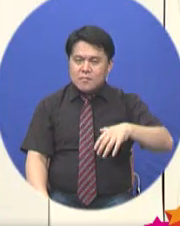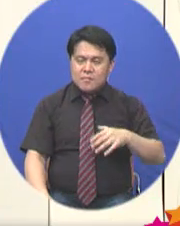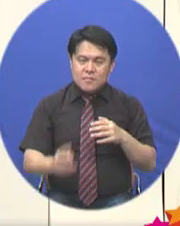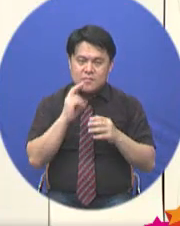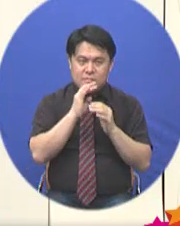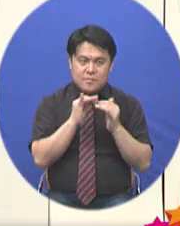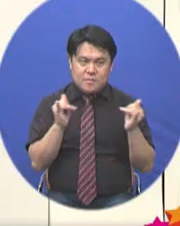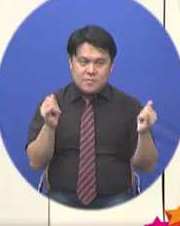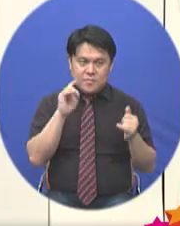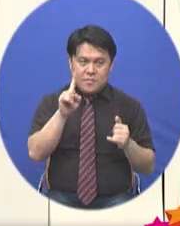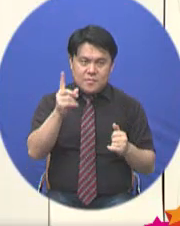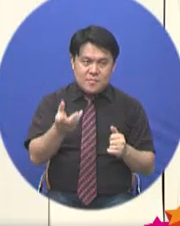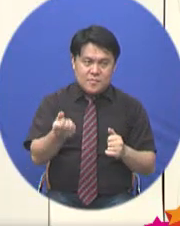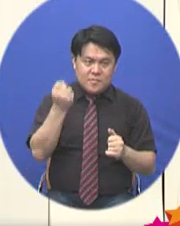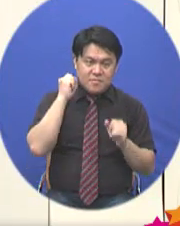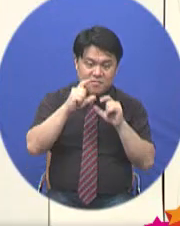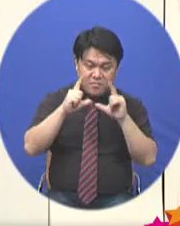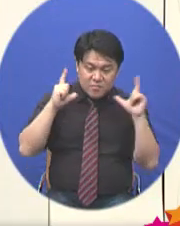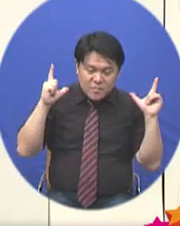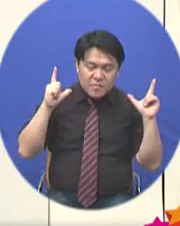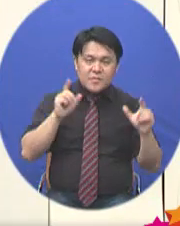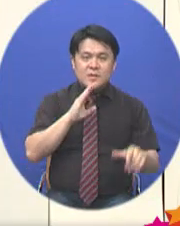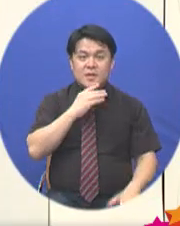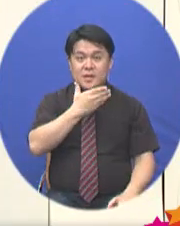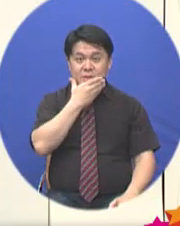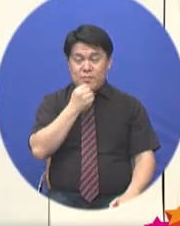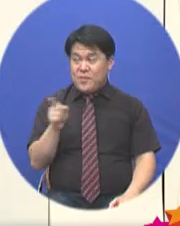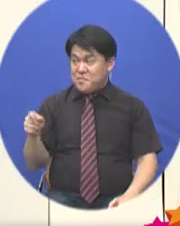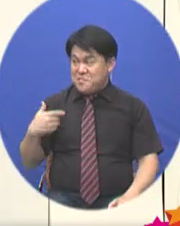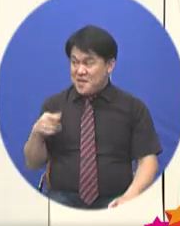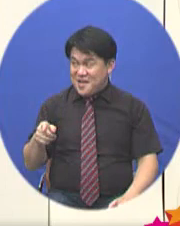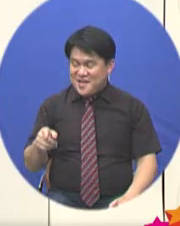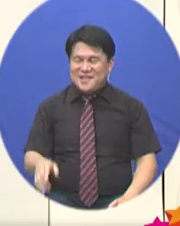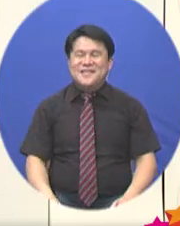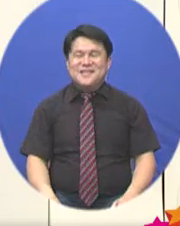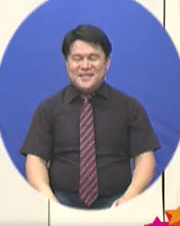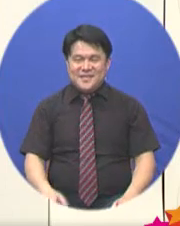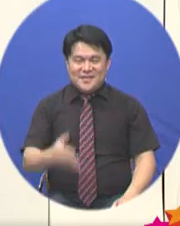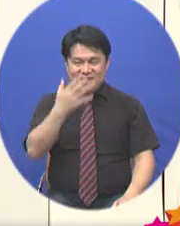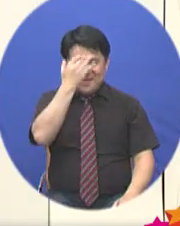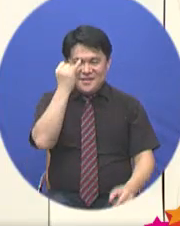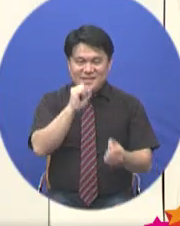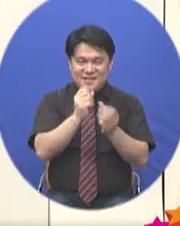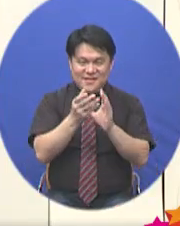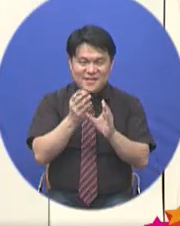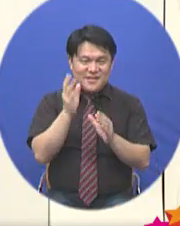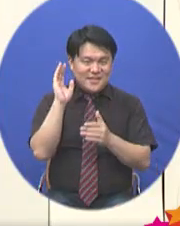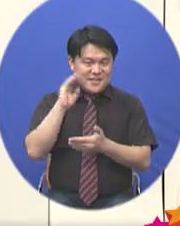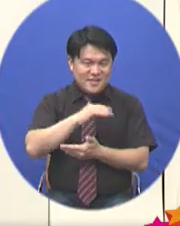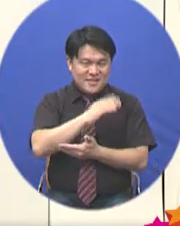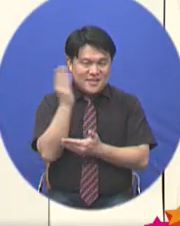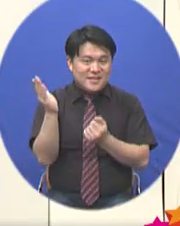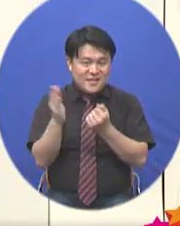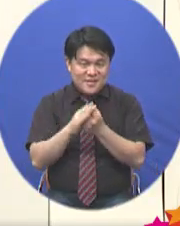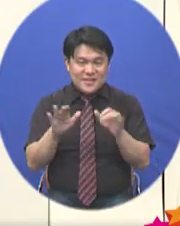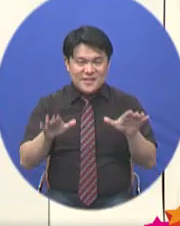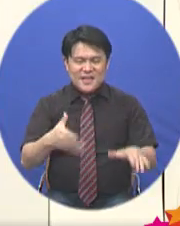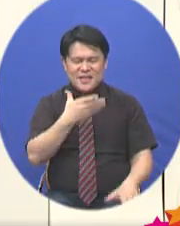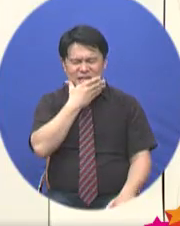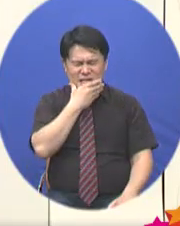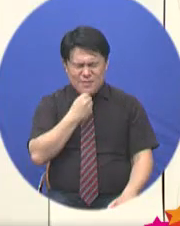곡 가지고 떴다 그러면 얼마나 행복한지 모르시죠? 맞아요. 저 할미꽃 사연 때문에 무지무지